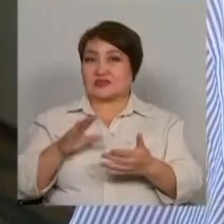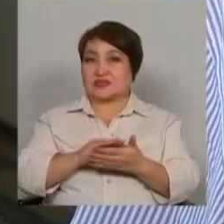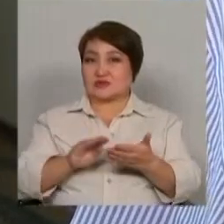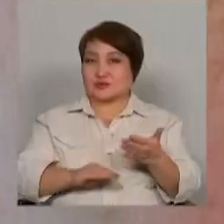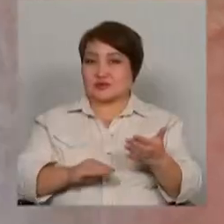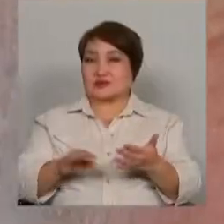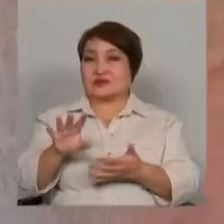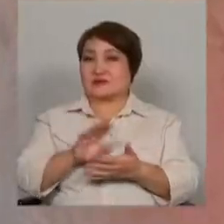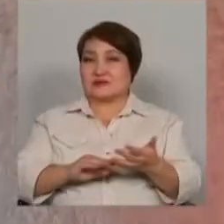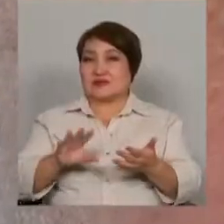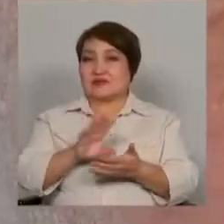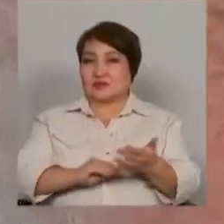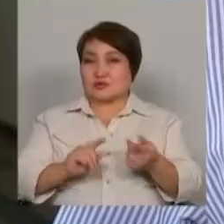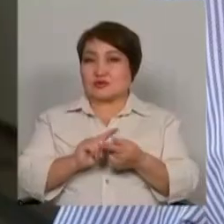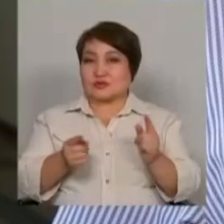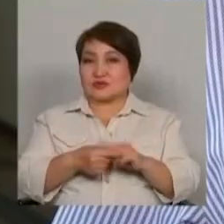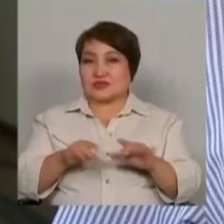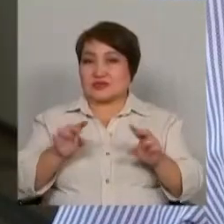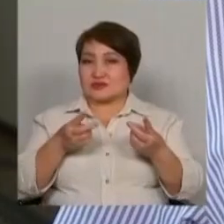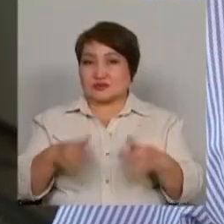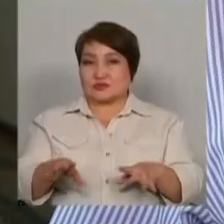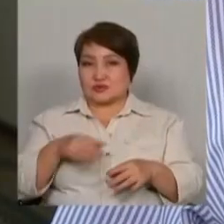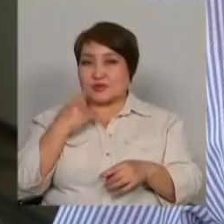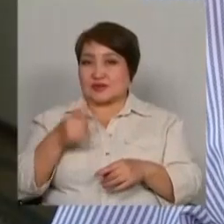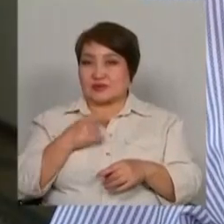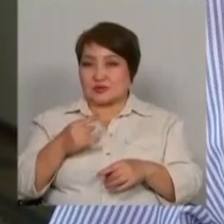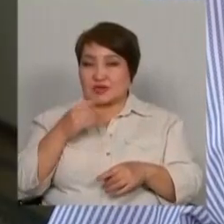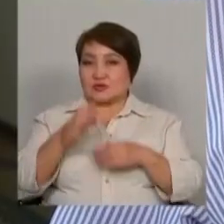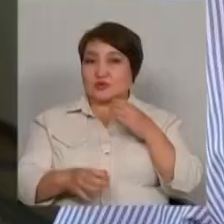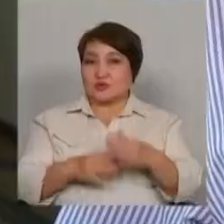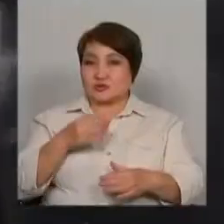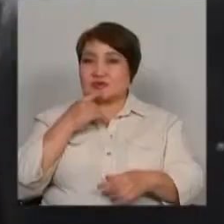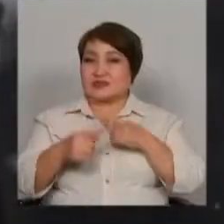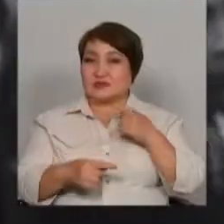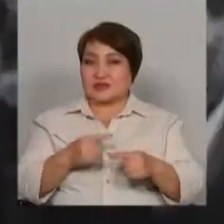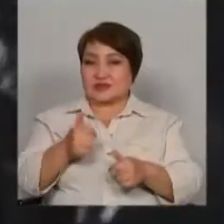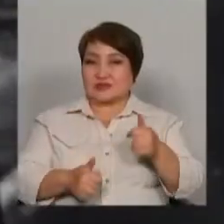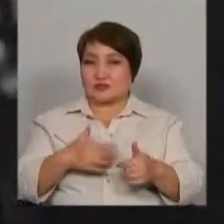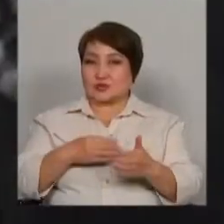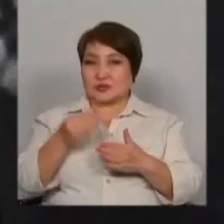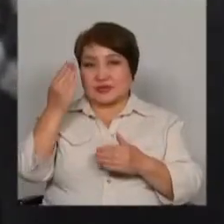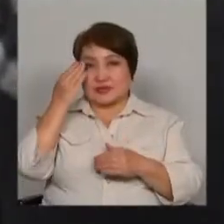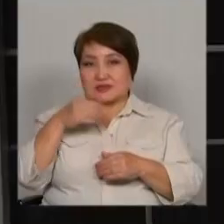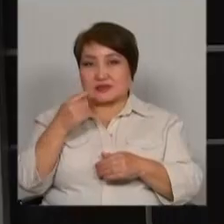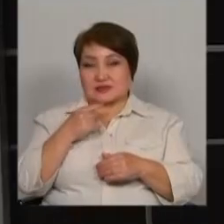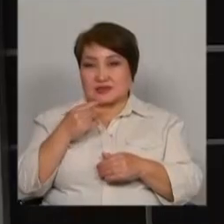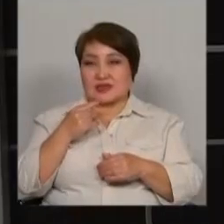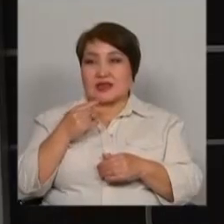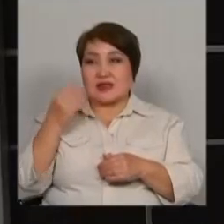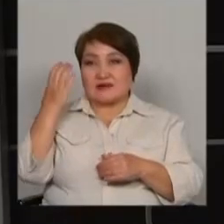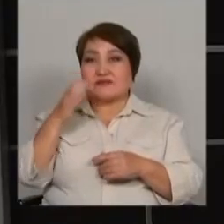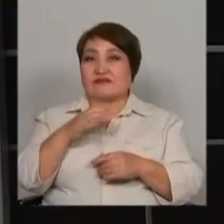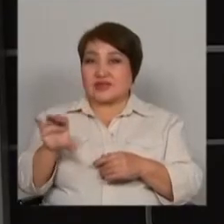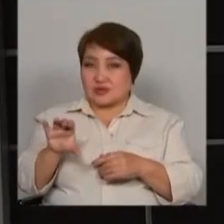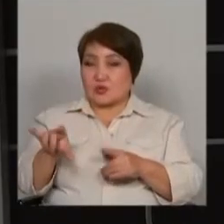берудің қажеті жоқтығын айтып, дүниежүзінің тілдерімен салыстыра отырып өзінің пікірін айтқан. Бейне жазбаны Ахметтану ғылымымен 10